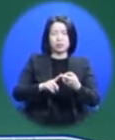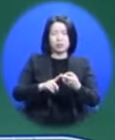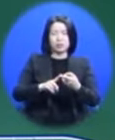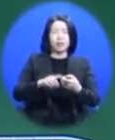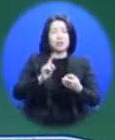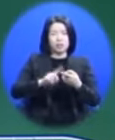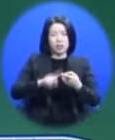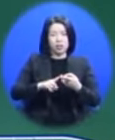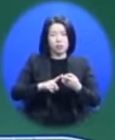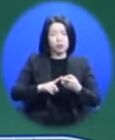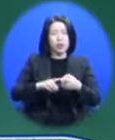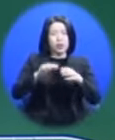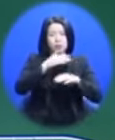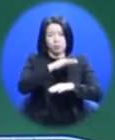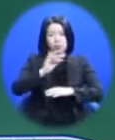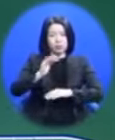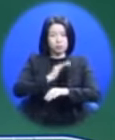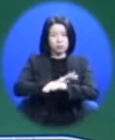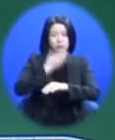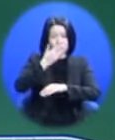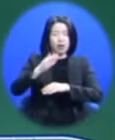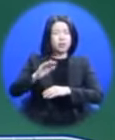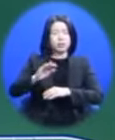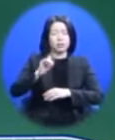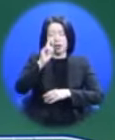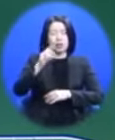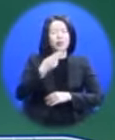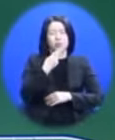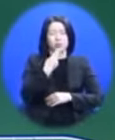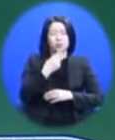계획한 것대로 되는 것은 아무것도 없었습니다.